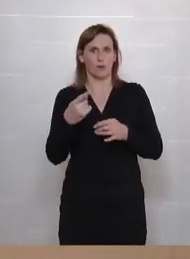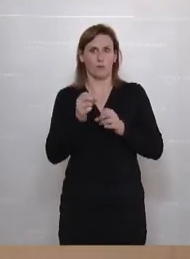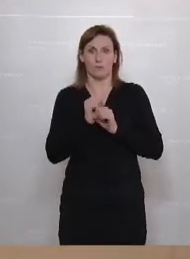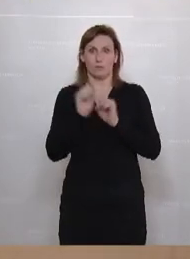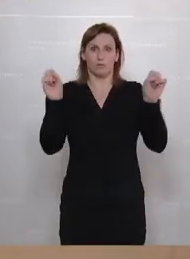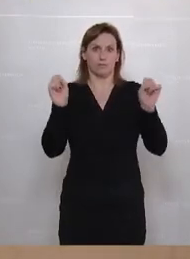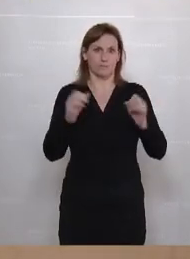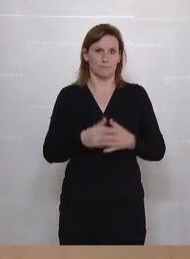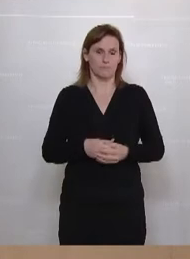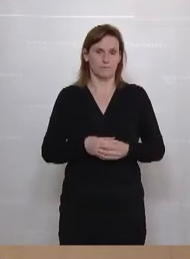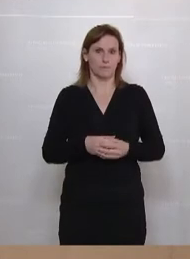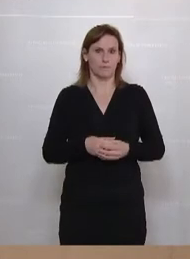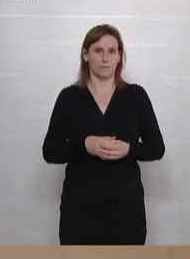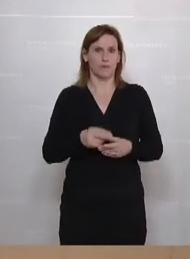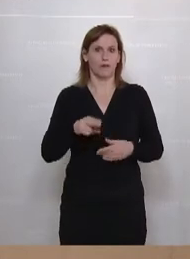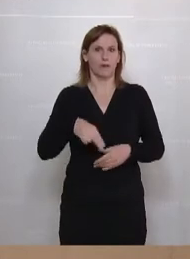Leichtfried.